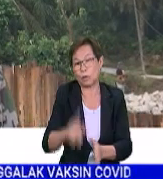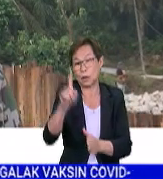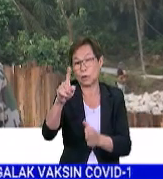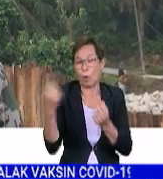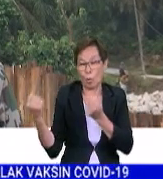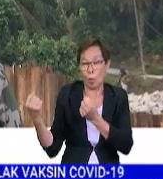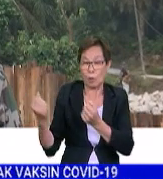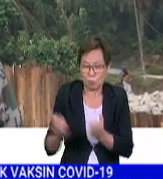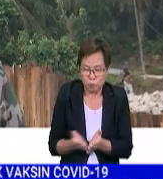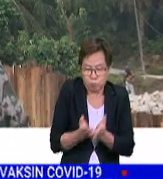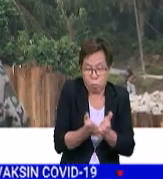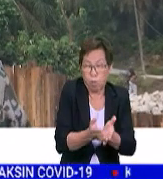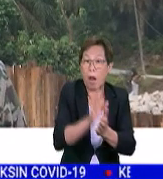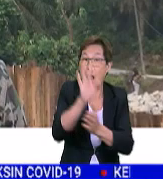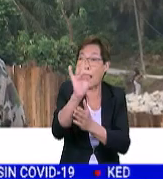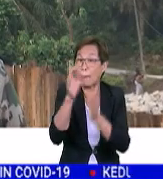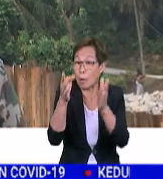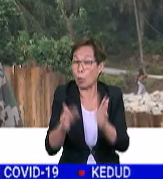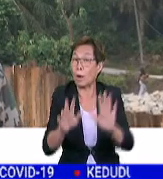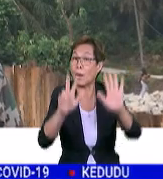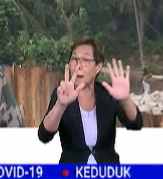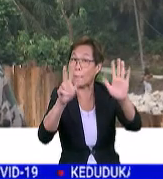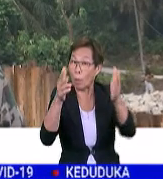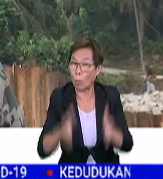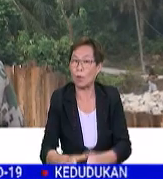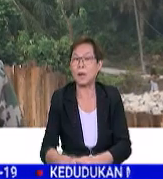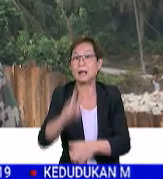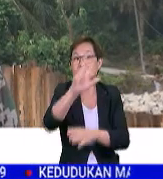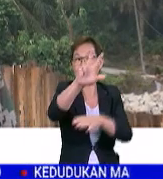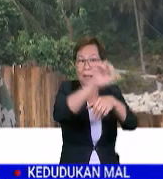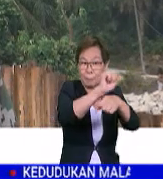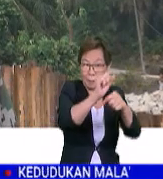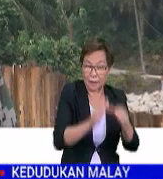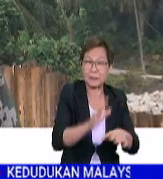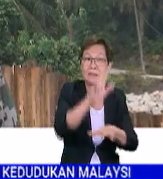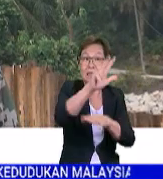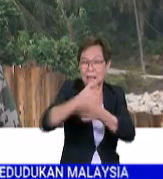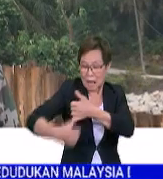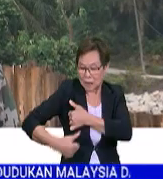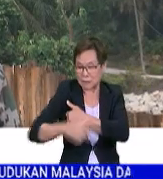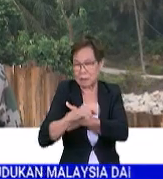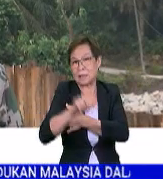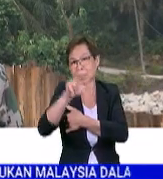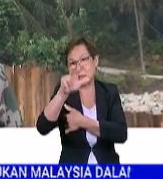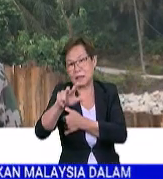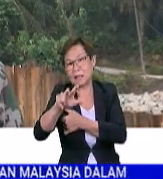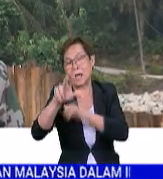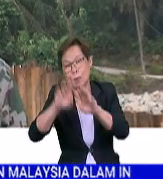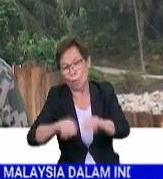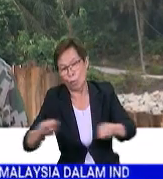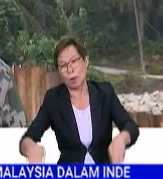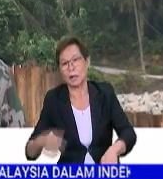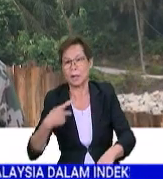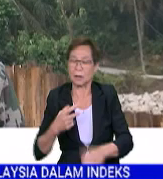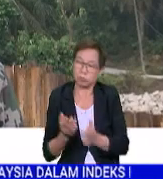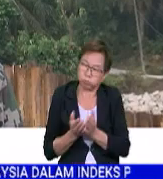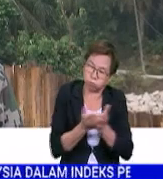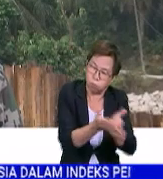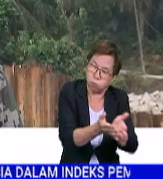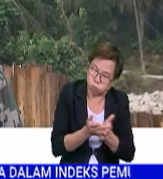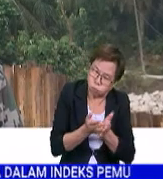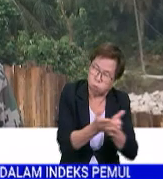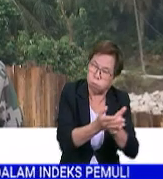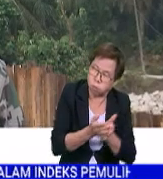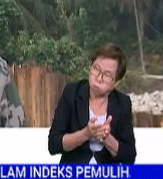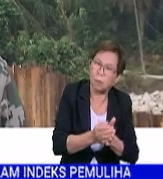tripusaka muka delapan orang saja tiga orang tiupnya kludan lima orang murid sekolah yang kita akan buat trifelo perlu 3tri